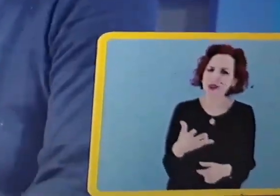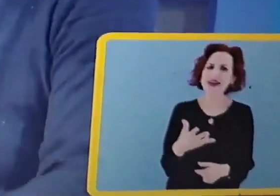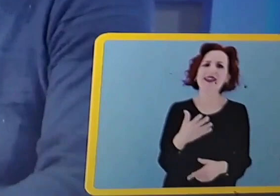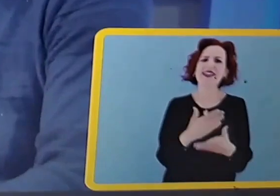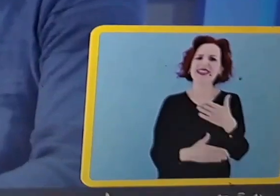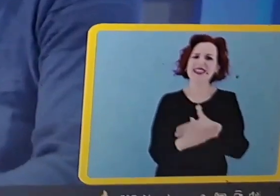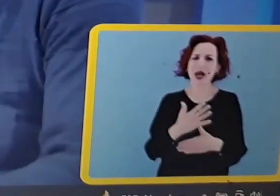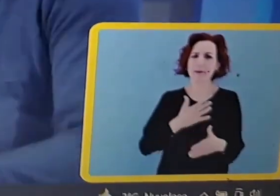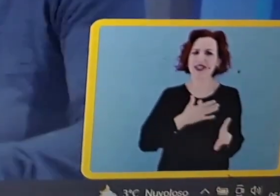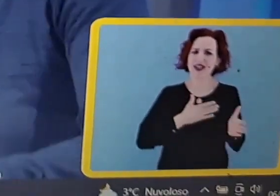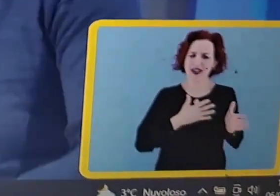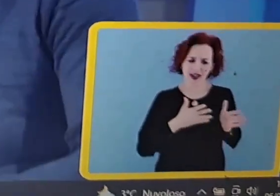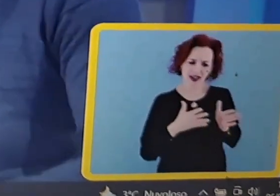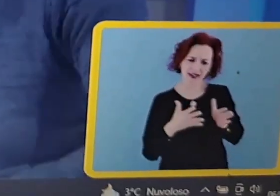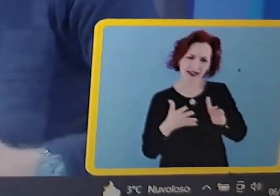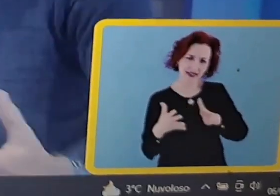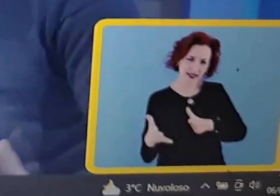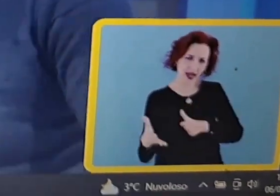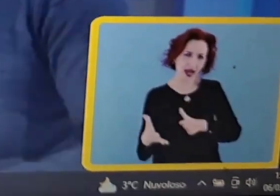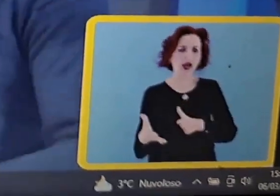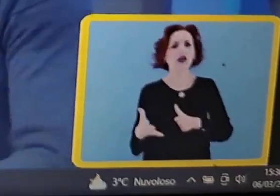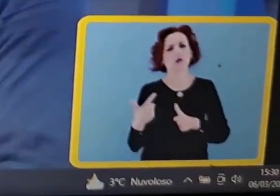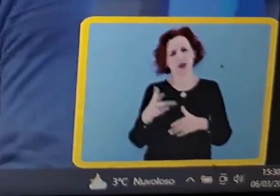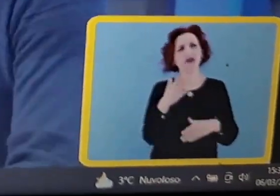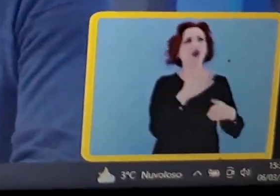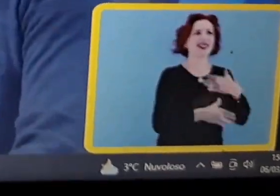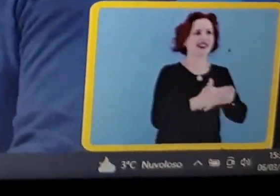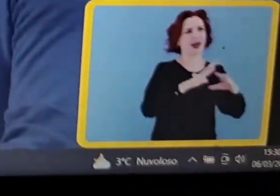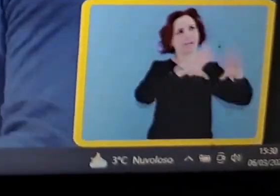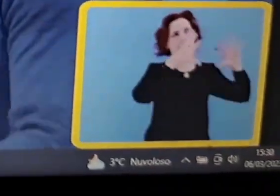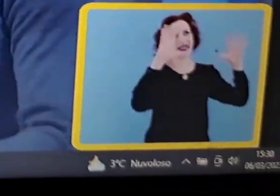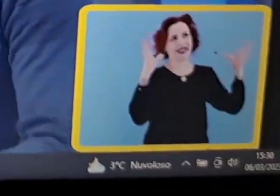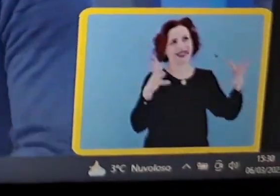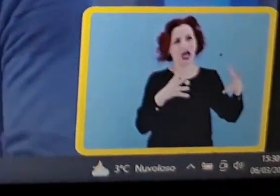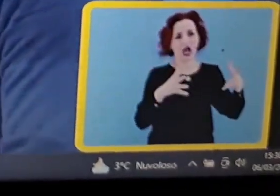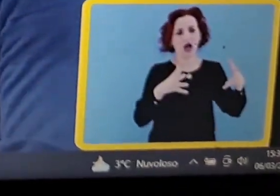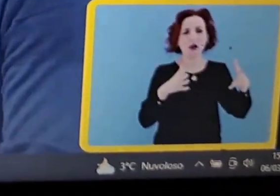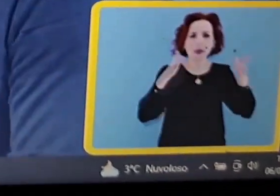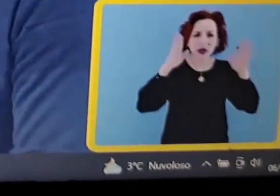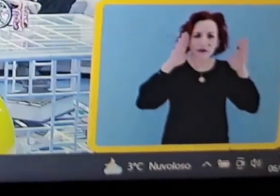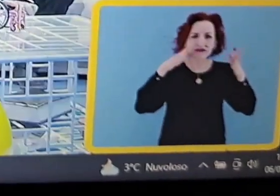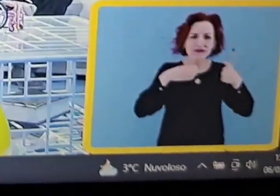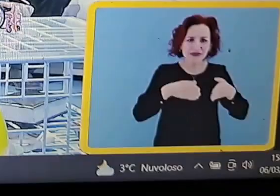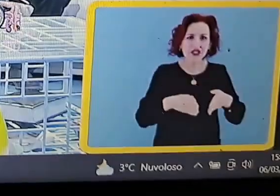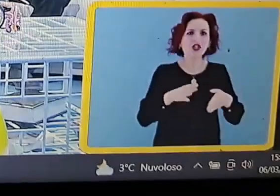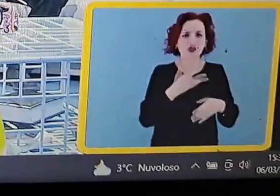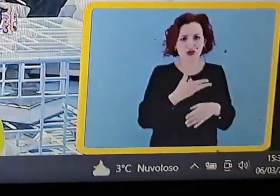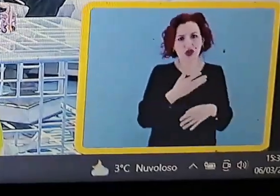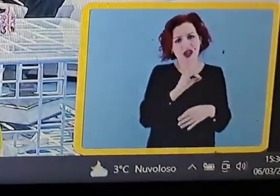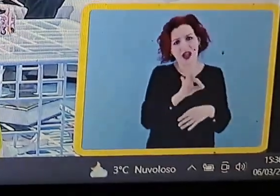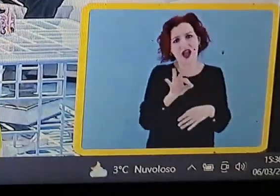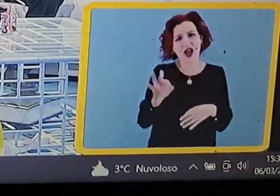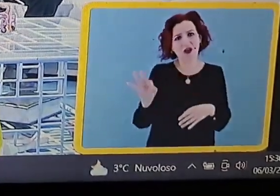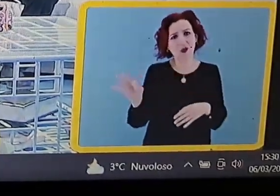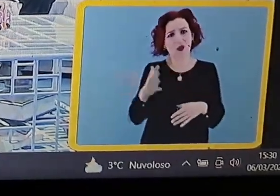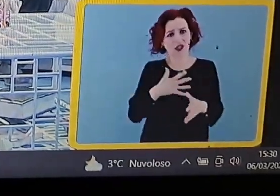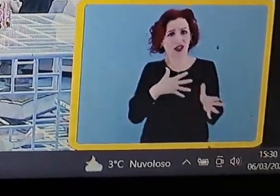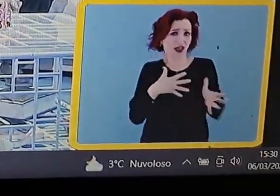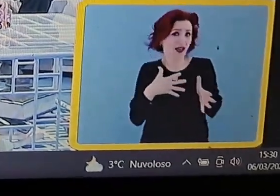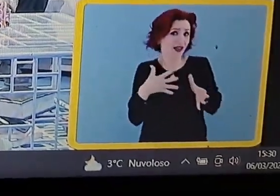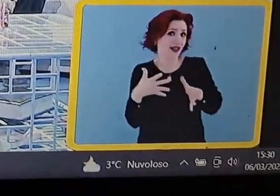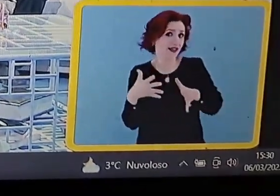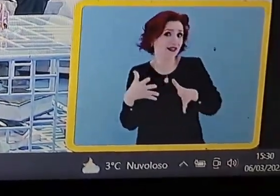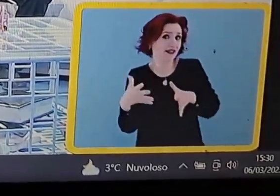certa età, cioè i disabili, perché si parla di disabilità eccetera, ma non si allude mai al fatto che ci sono alcuni che sono un po'